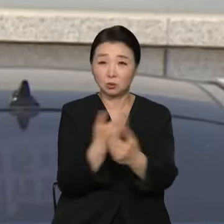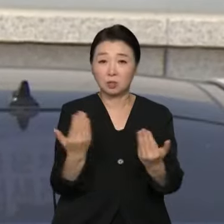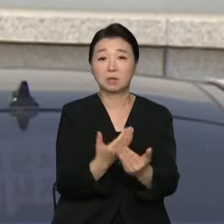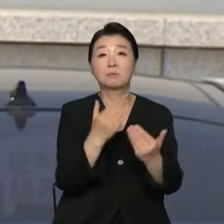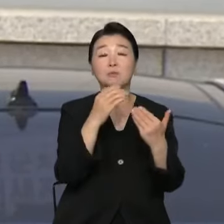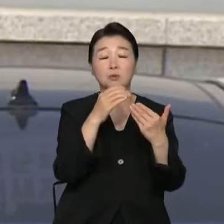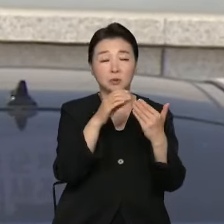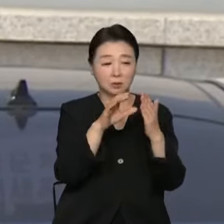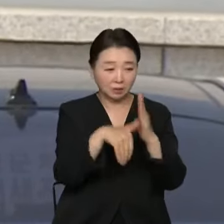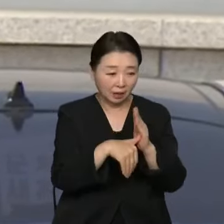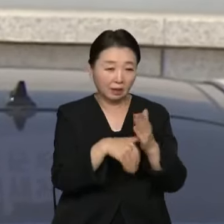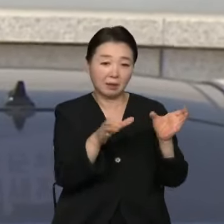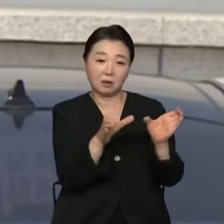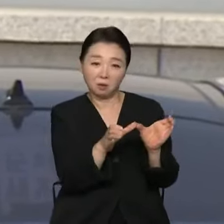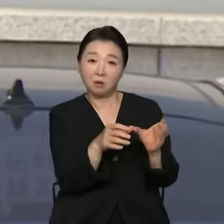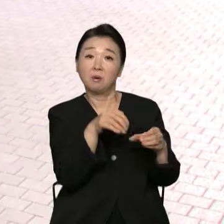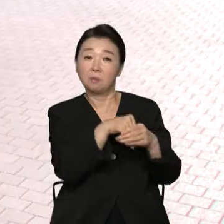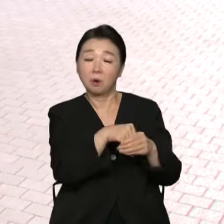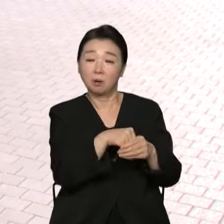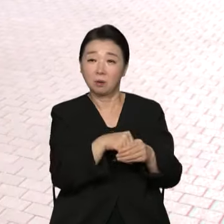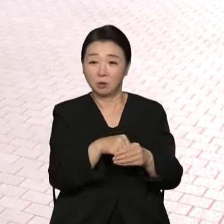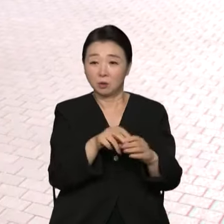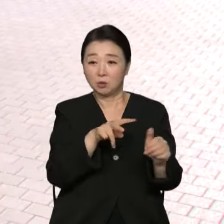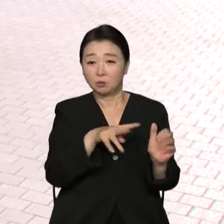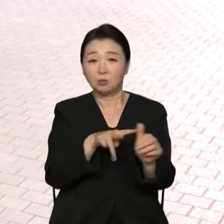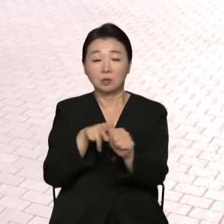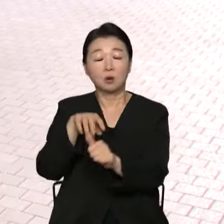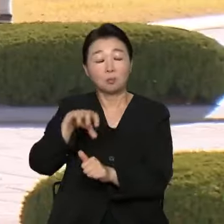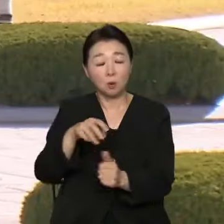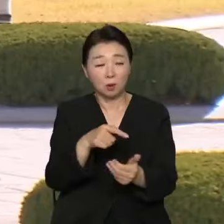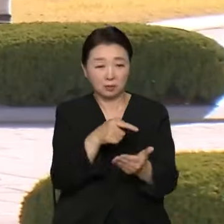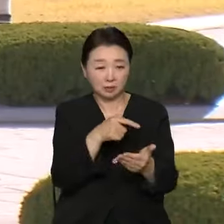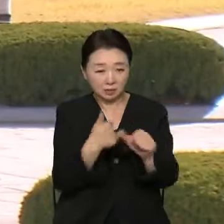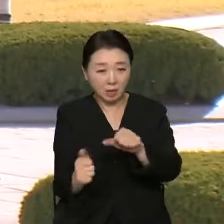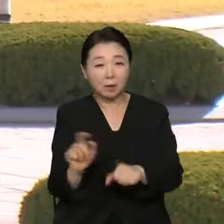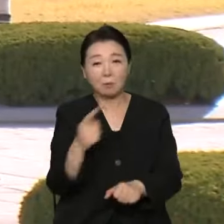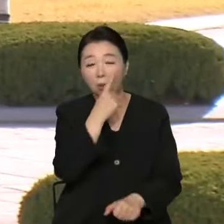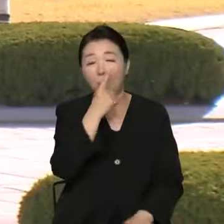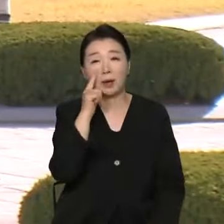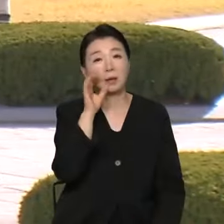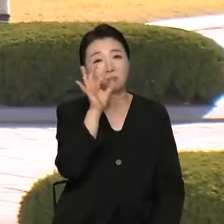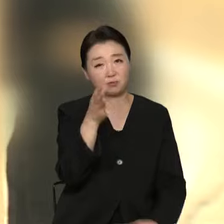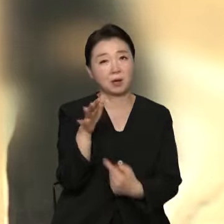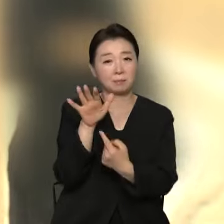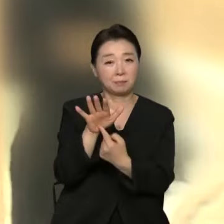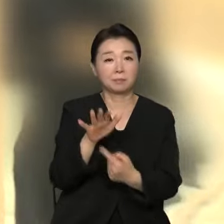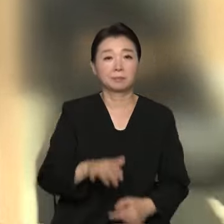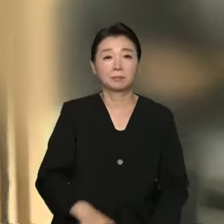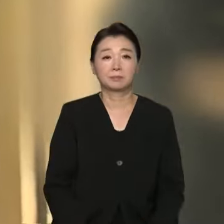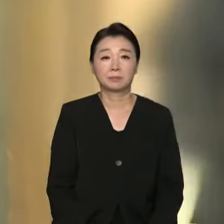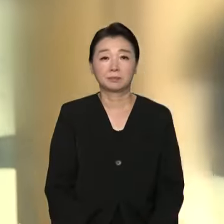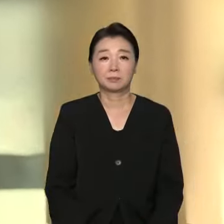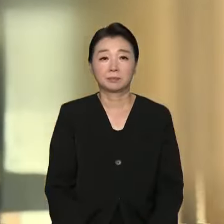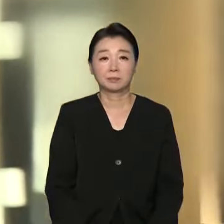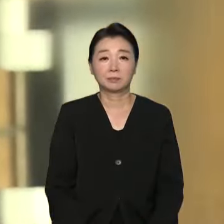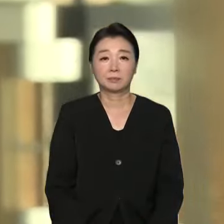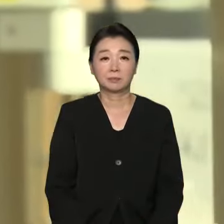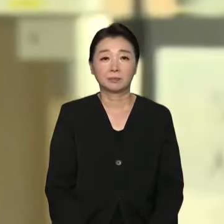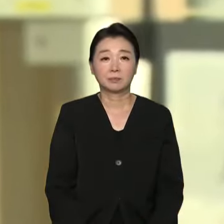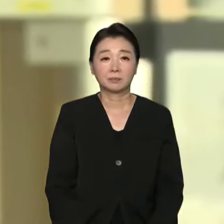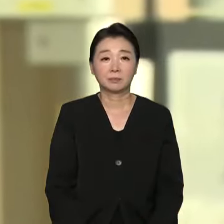요원인 것으로 알려졌지만 국정 의원은 정확한 사망 경의 등은 확인해 줄 수 없다는 입장입니다 JTBC